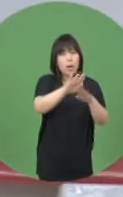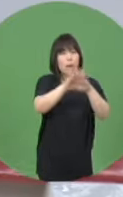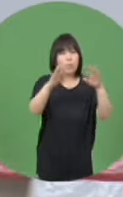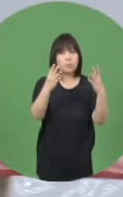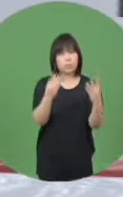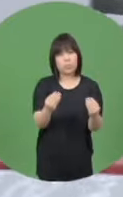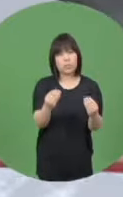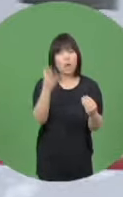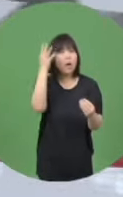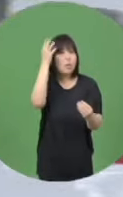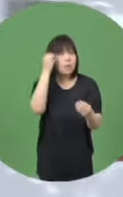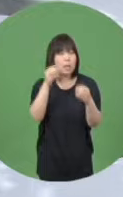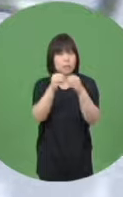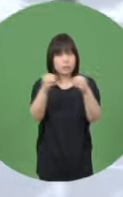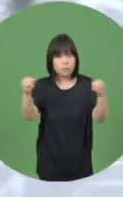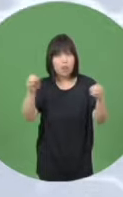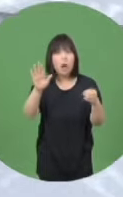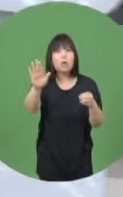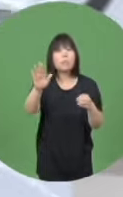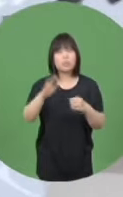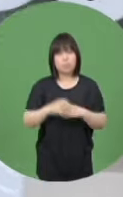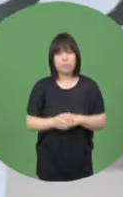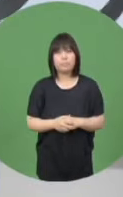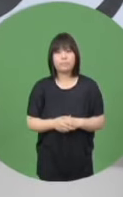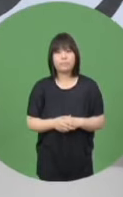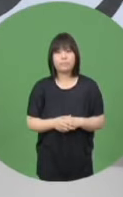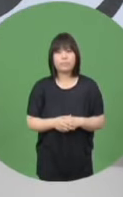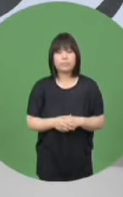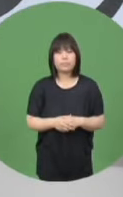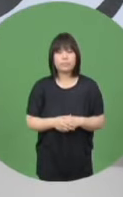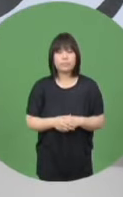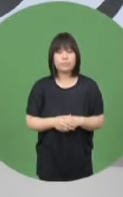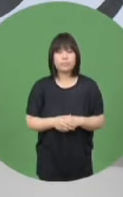され、記念式典が行われました。